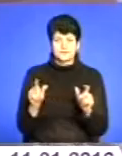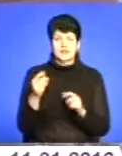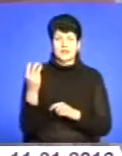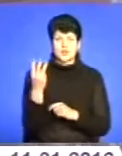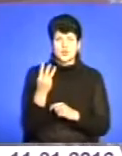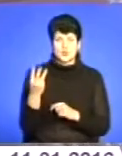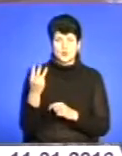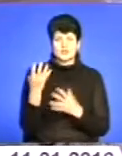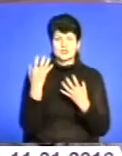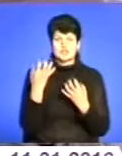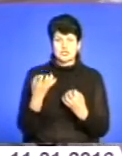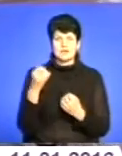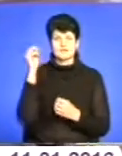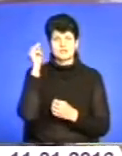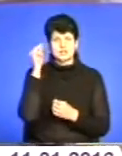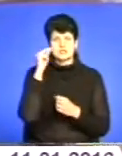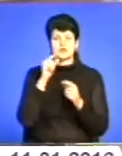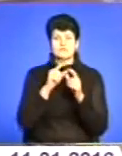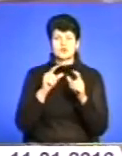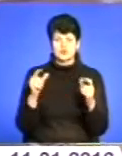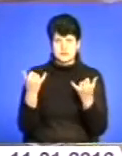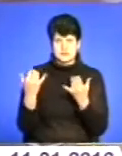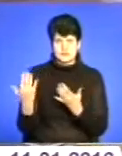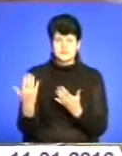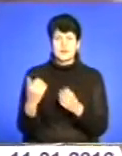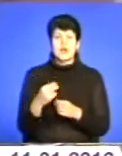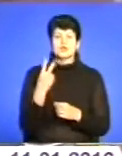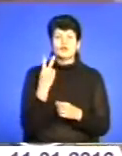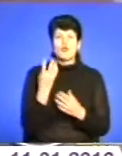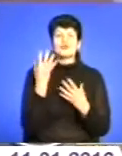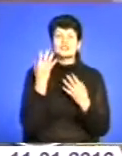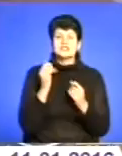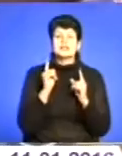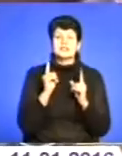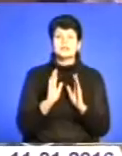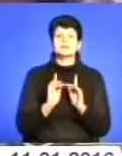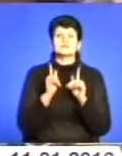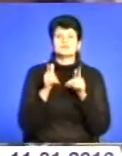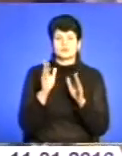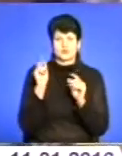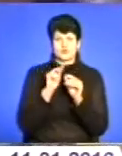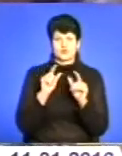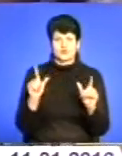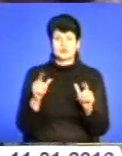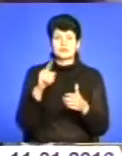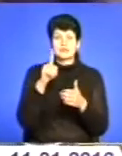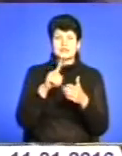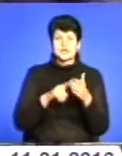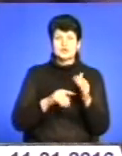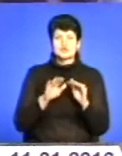троє вчаться зараз в школі на даний момент, а двоє ще підуть тільки. Надіюся, що дітям тепер